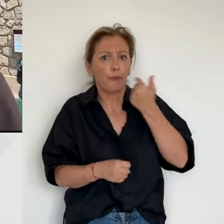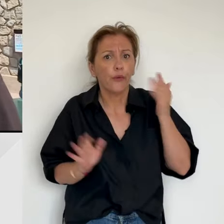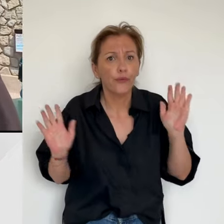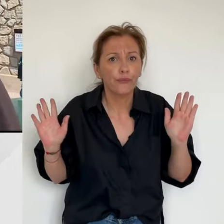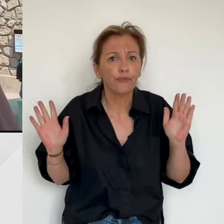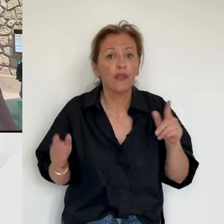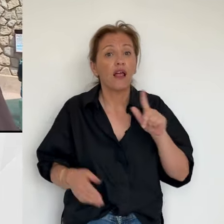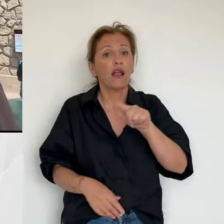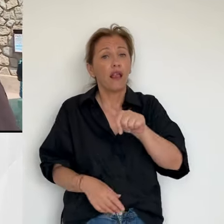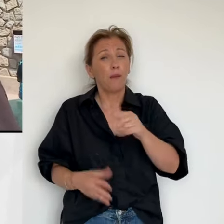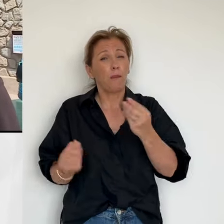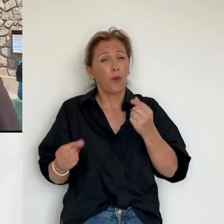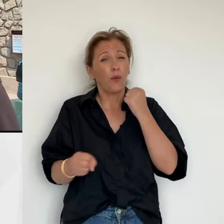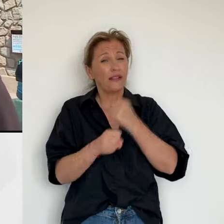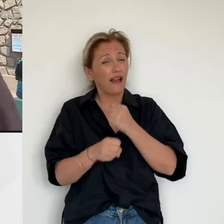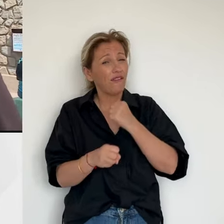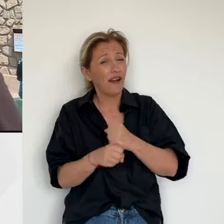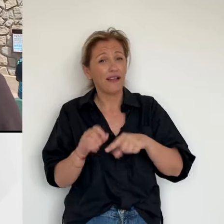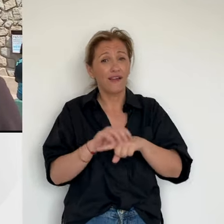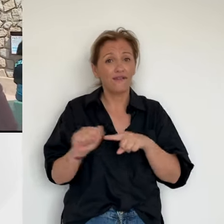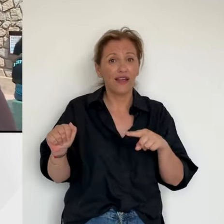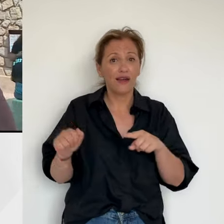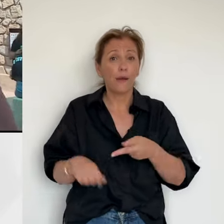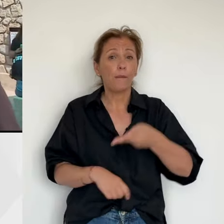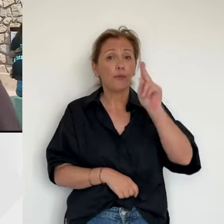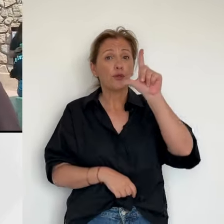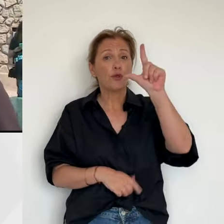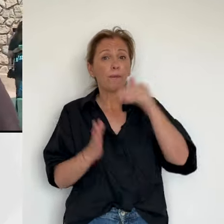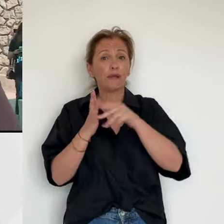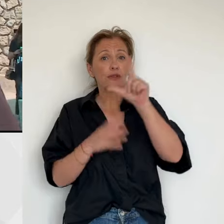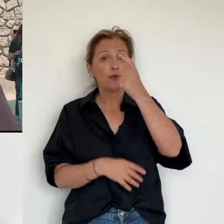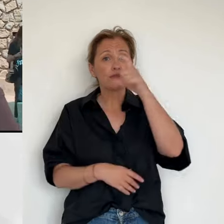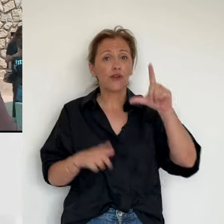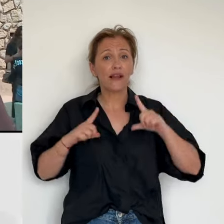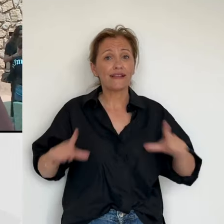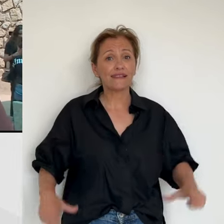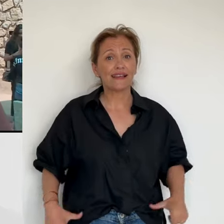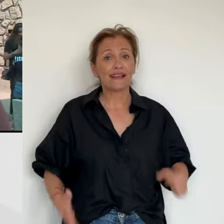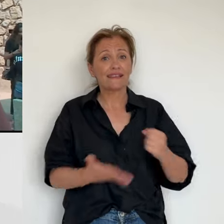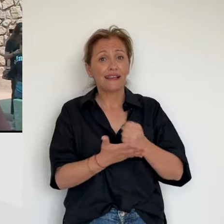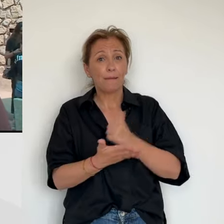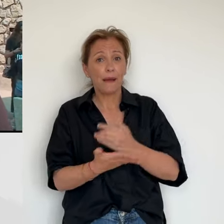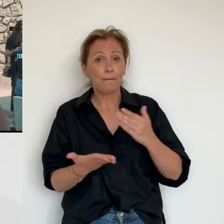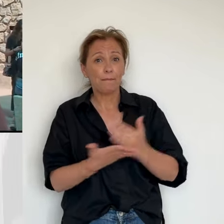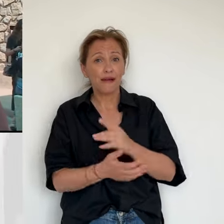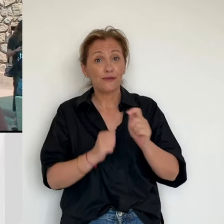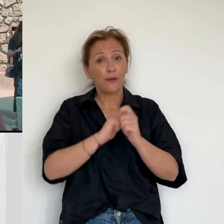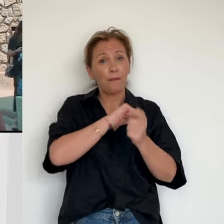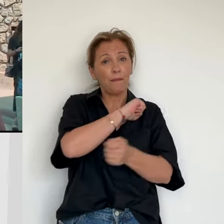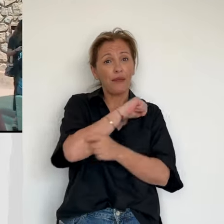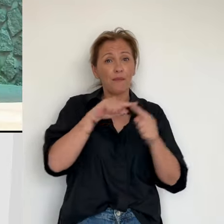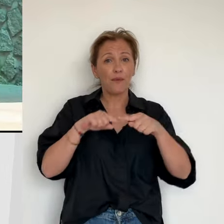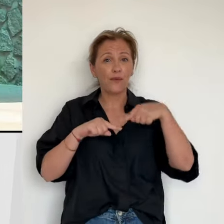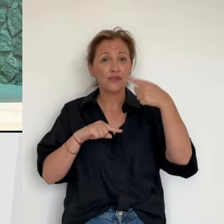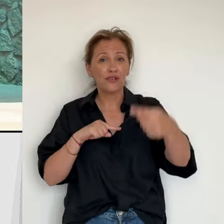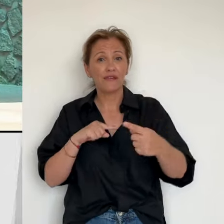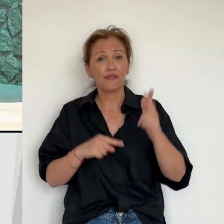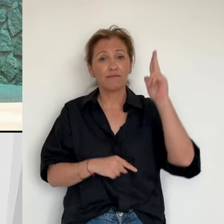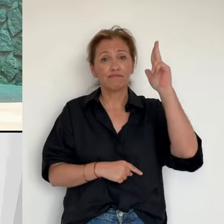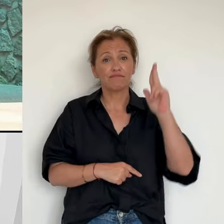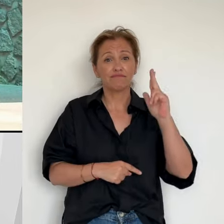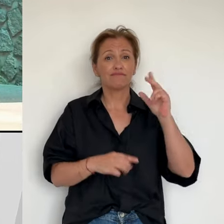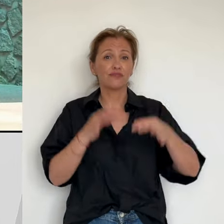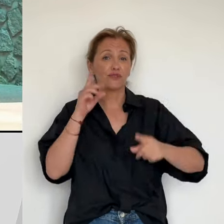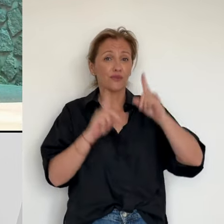et semaine prochaine, on a le grand oral. Ça fait beaucoup de charge de travail pour nous et j'espère qu'on fera de notre mieux. Il y a du pain